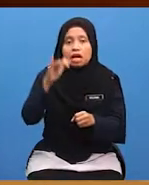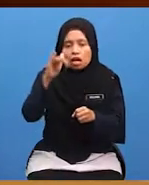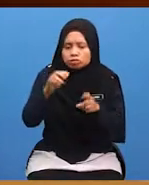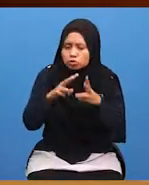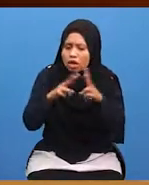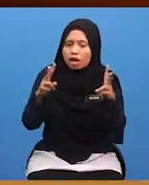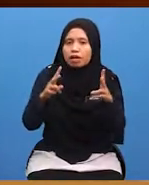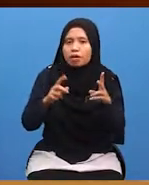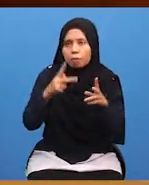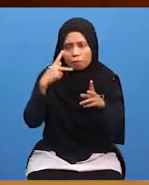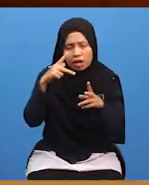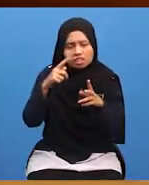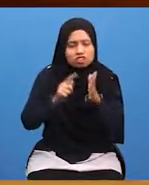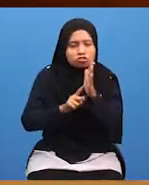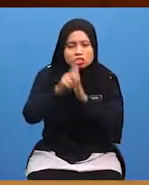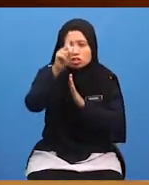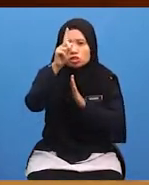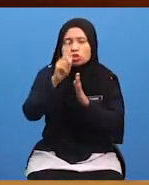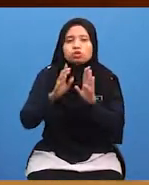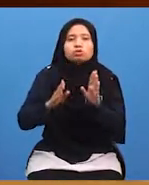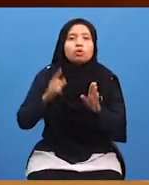sangat memandang tinggi orang berilmu iaitu ulama.